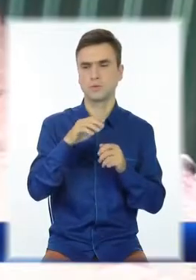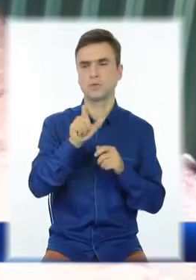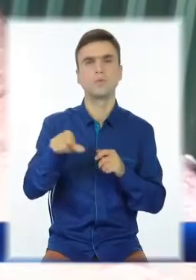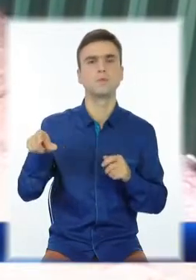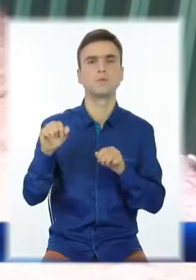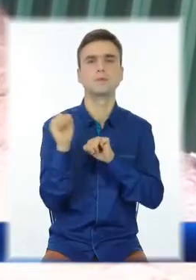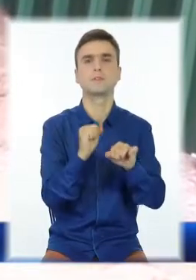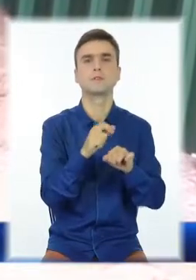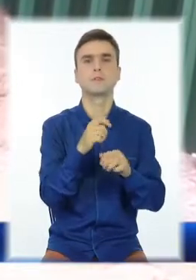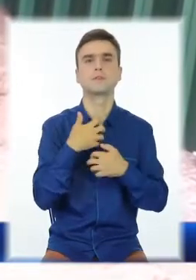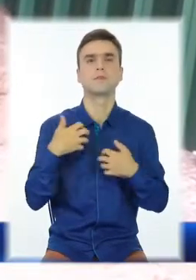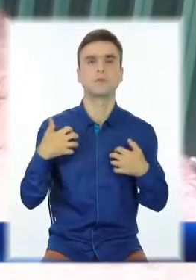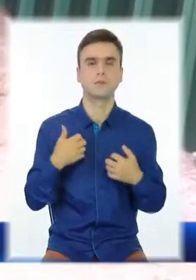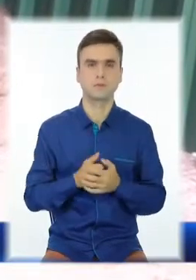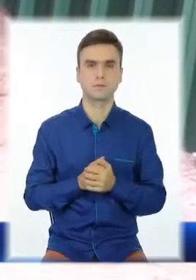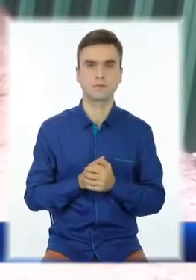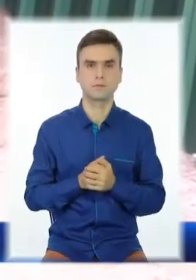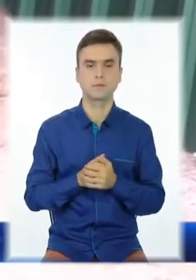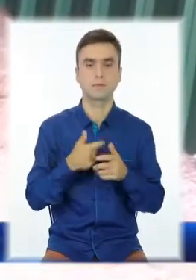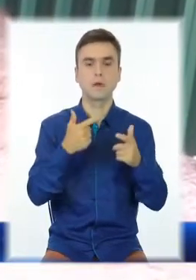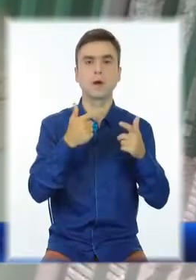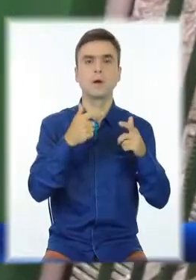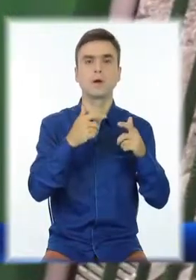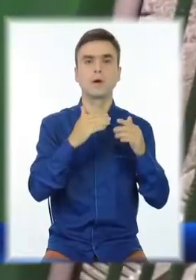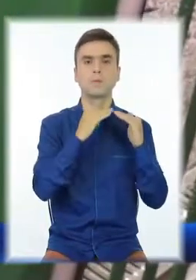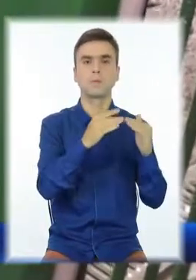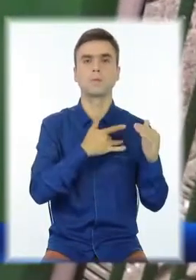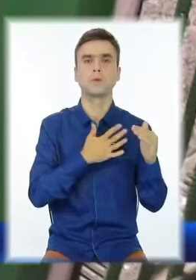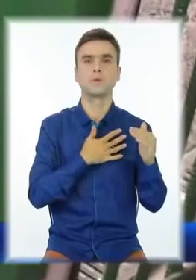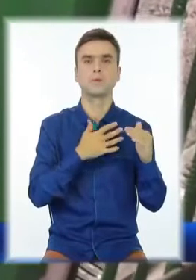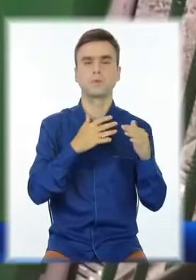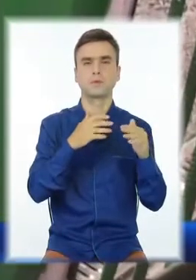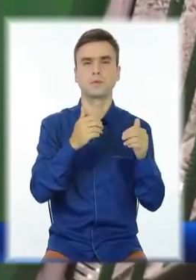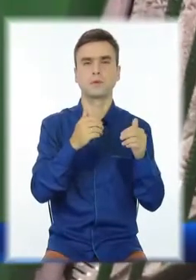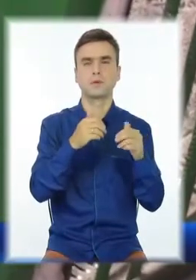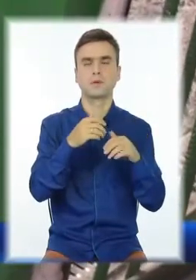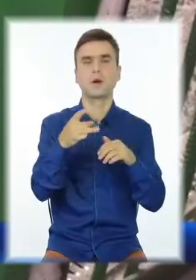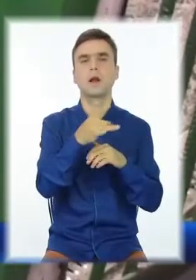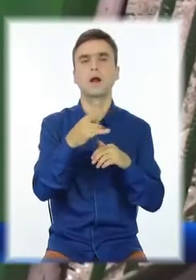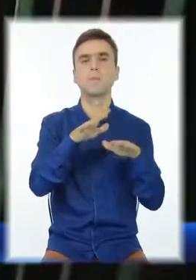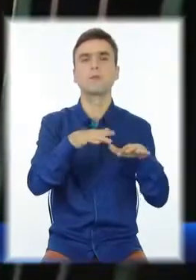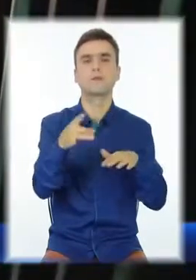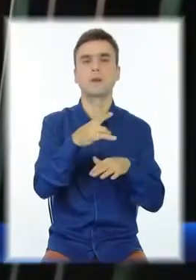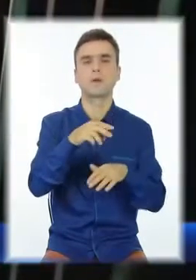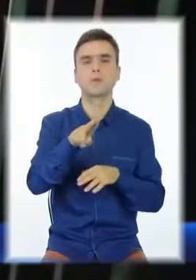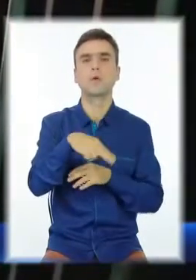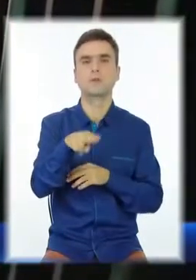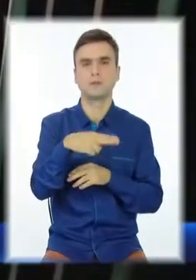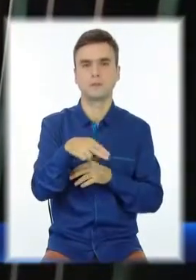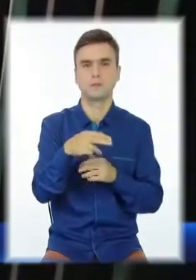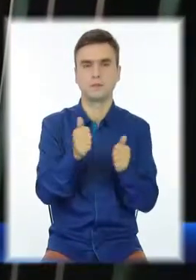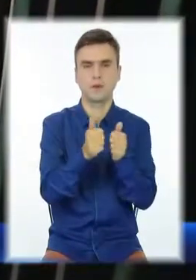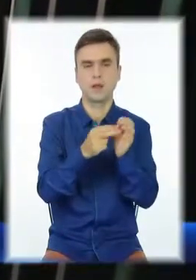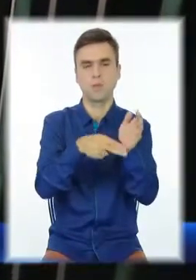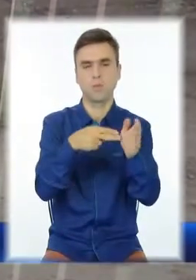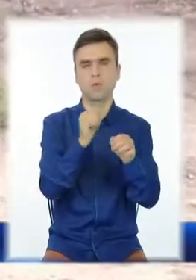облаштують на околиці Довинцівського району, неподалік від залізничної станції «Лісозахисна». Загалом, за словами представників